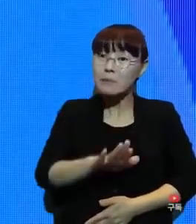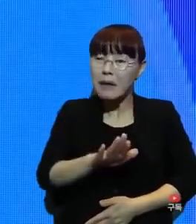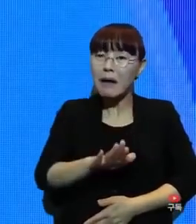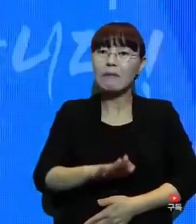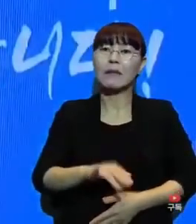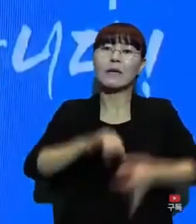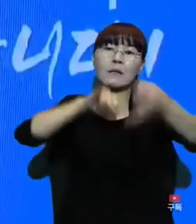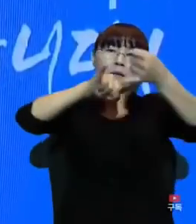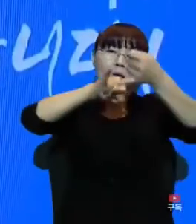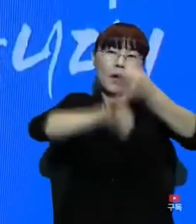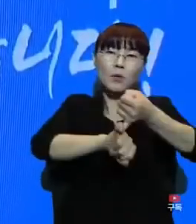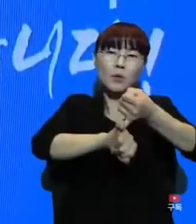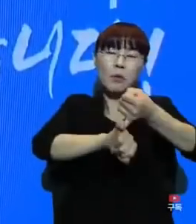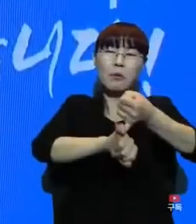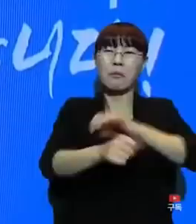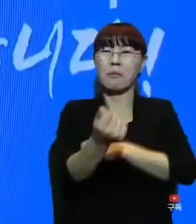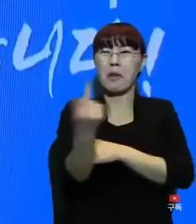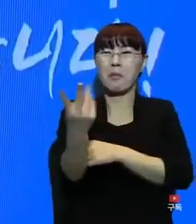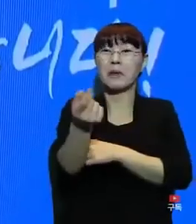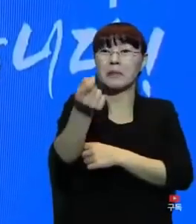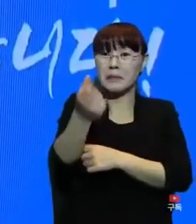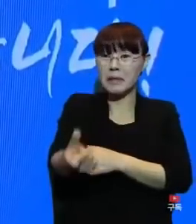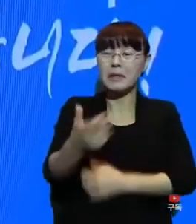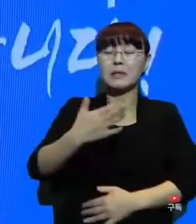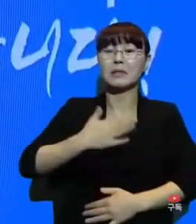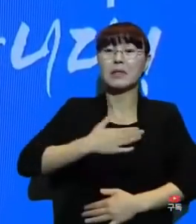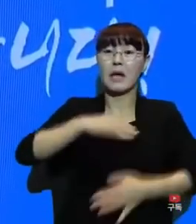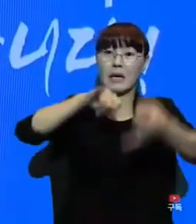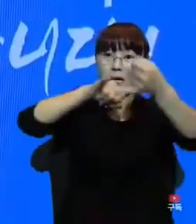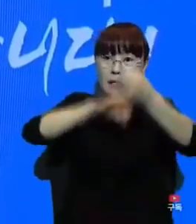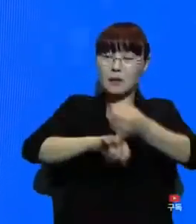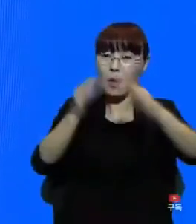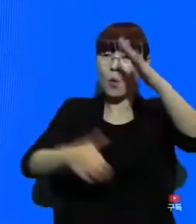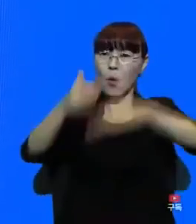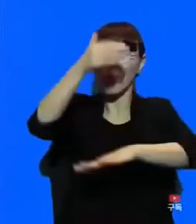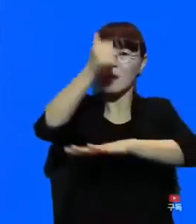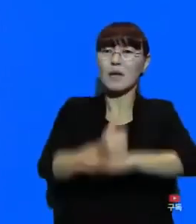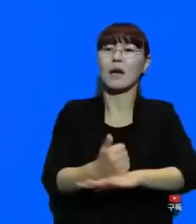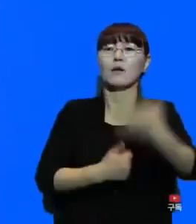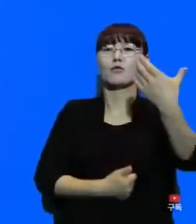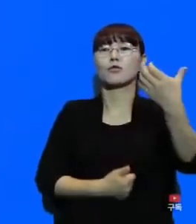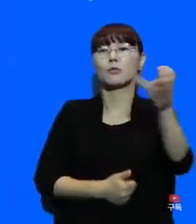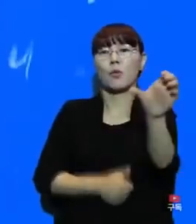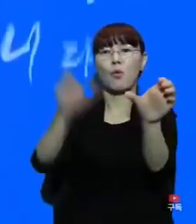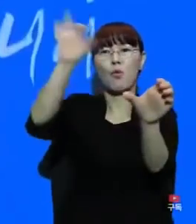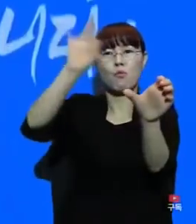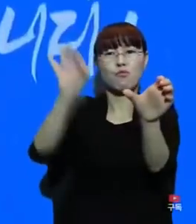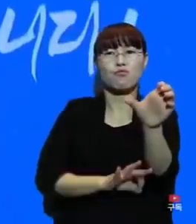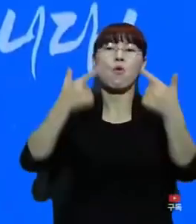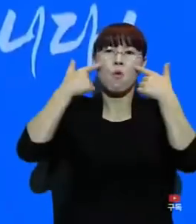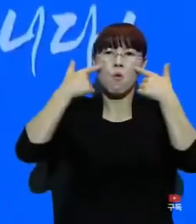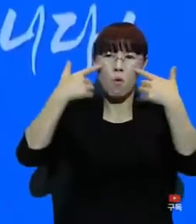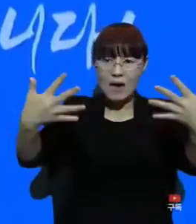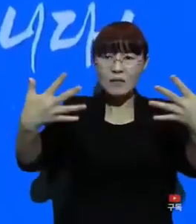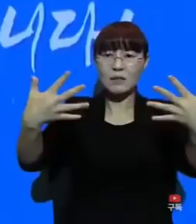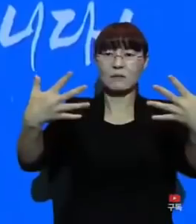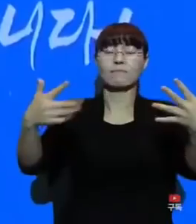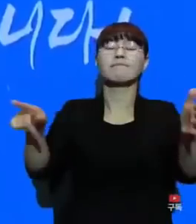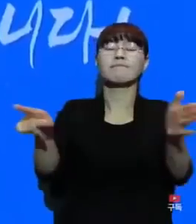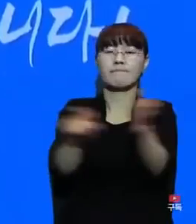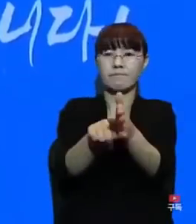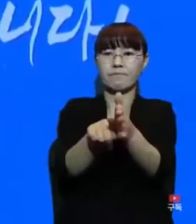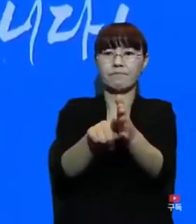않습니다 이재명 의 약속은 공약이행 율 95% 로 확실하게 보증 된다 이 말씀